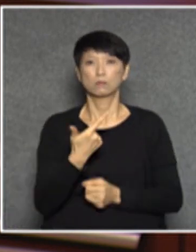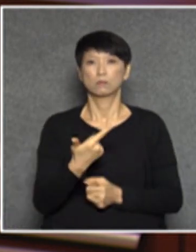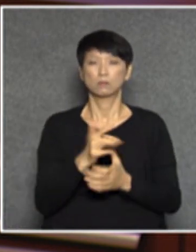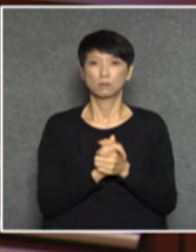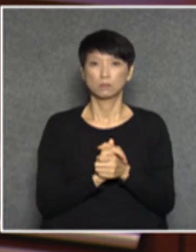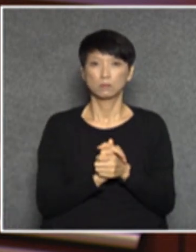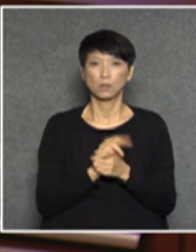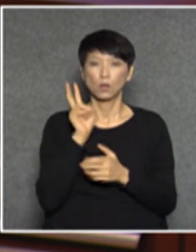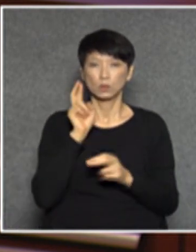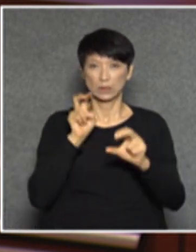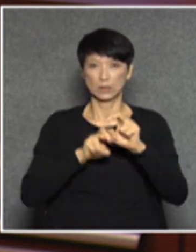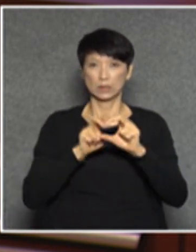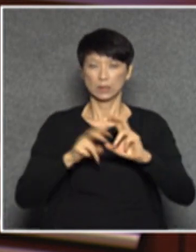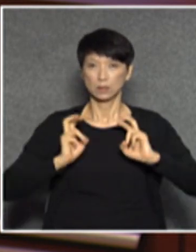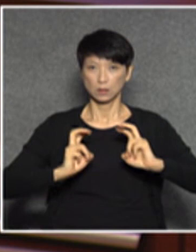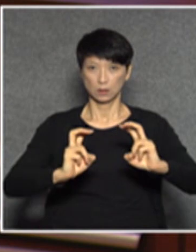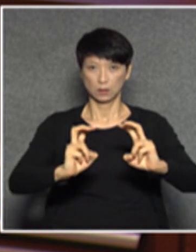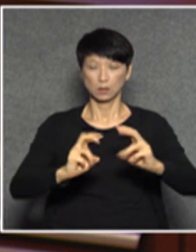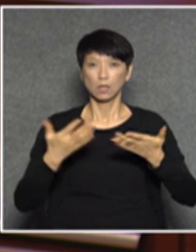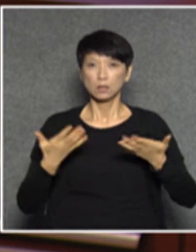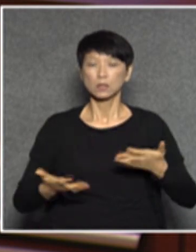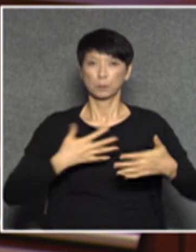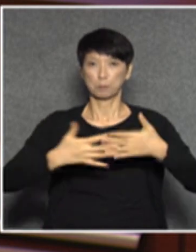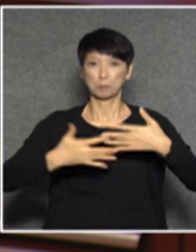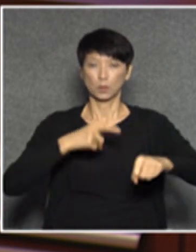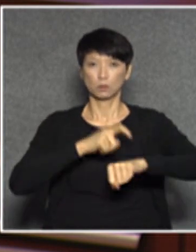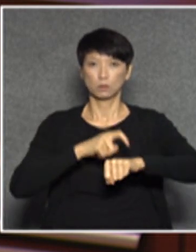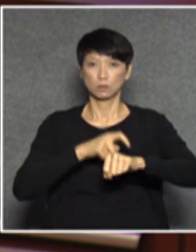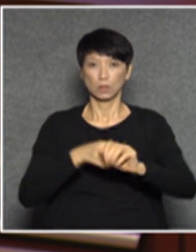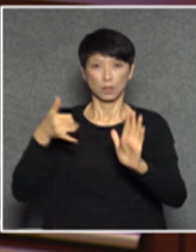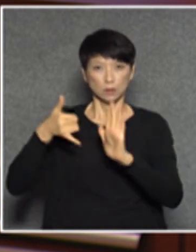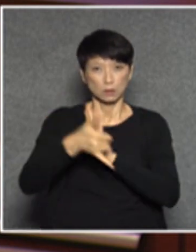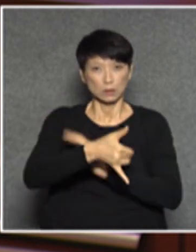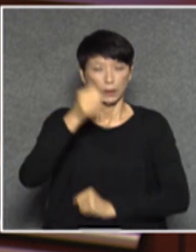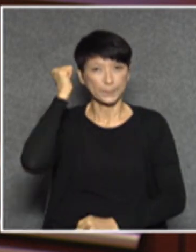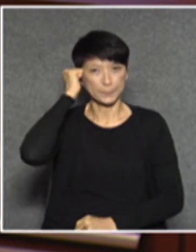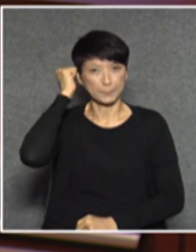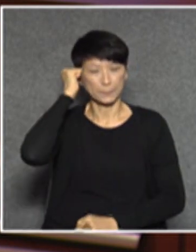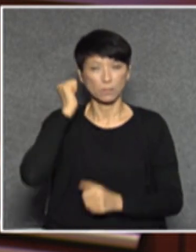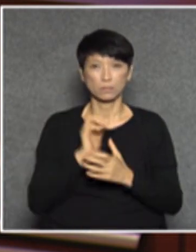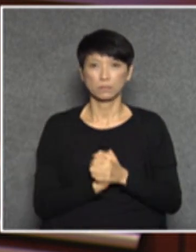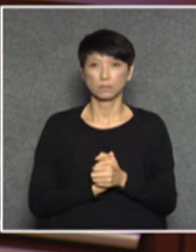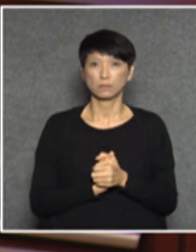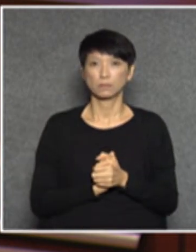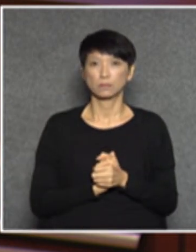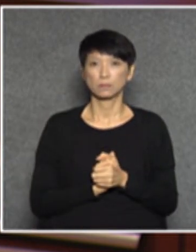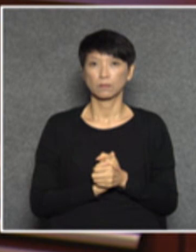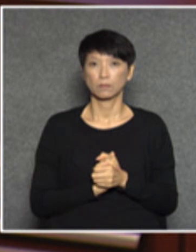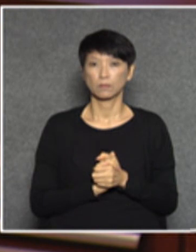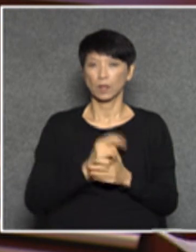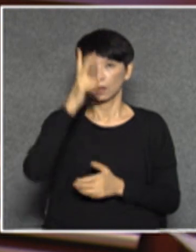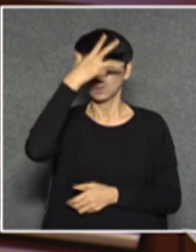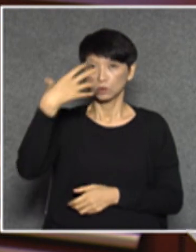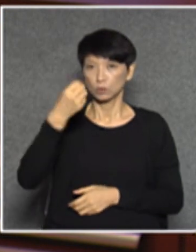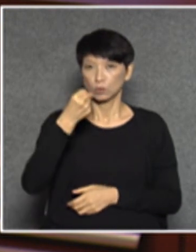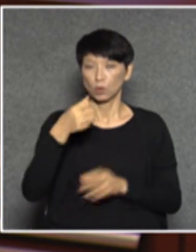家西鐵咁樣咧，基本上咧喺繁忙時間咧上車都好困難。咁我想知道咧，就行政長官喺呢方面會唔